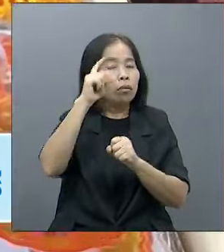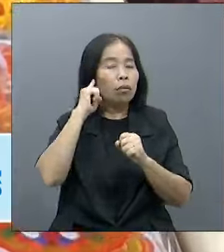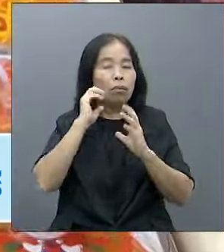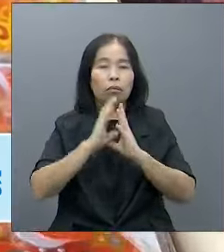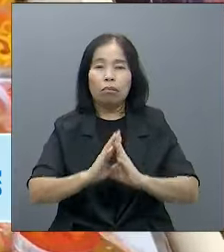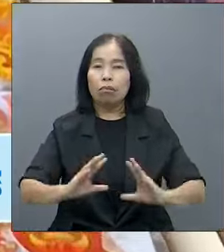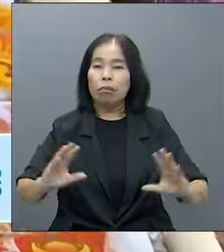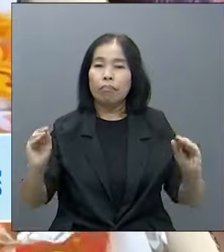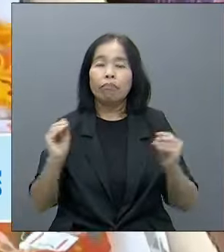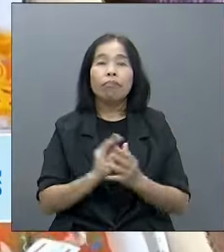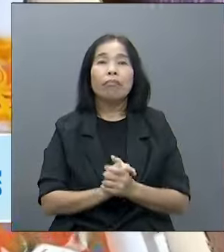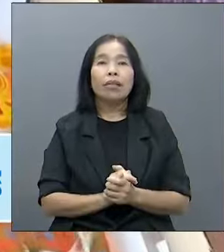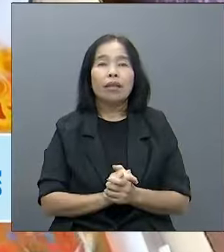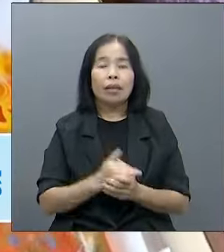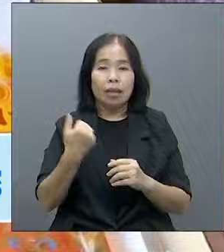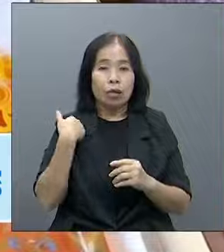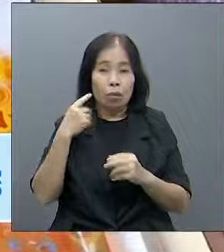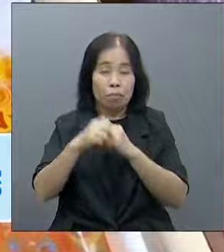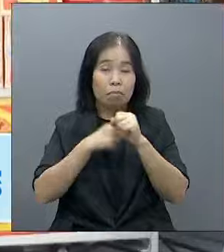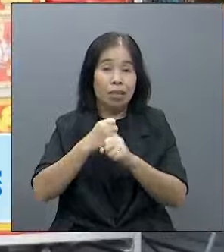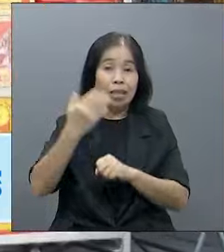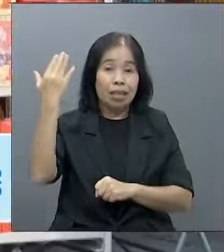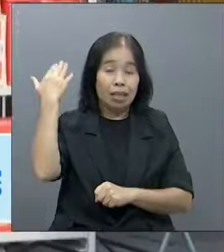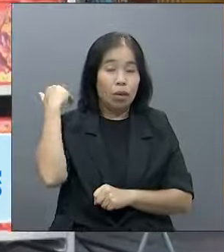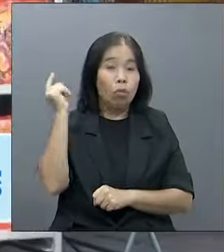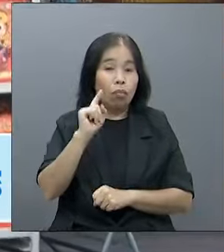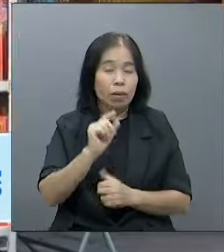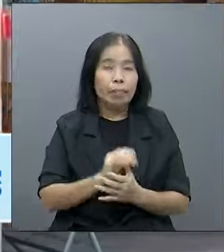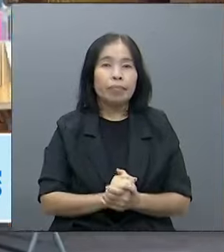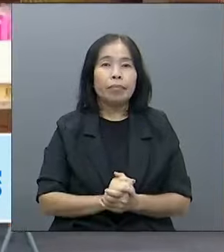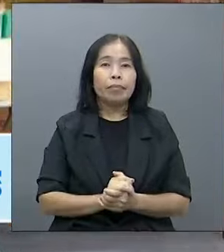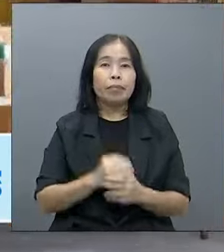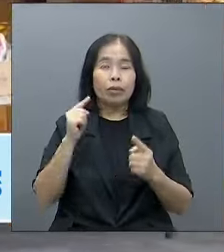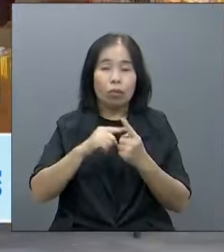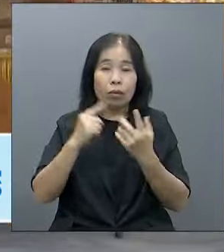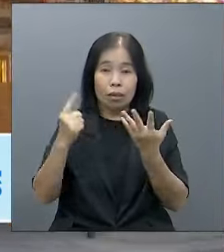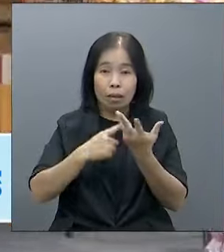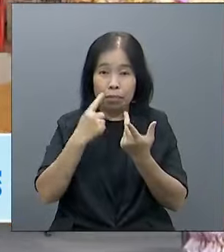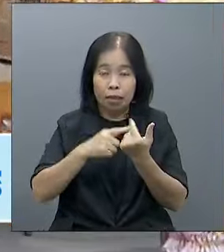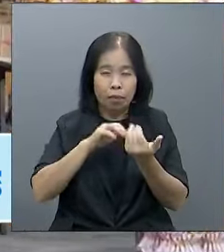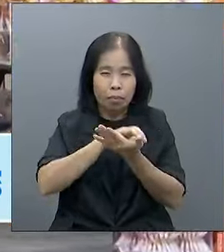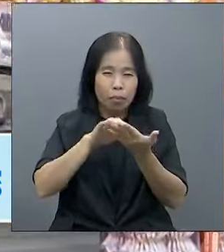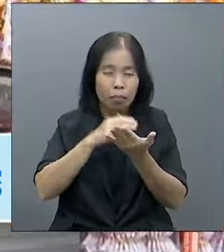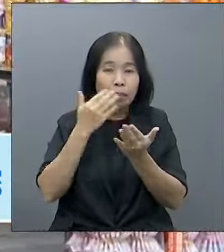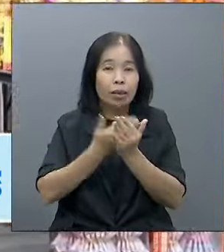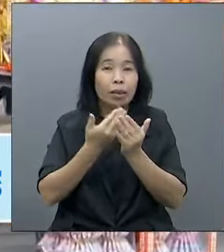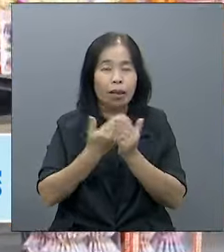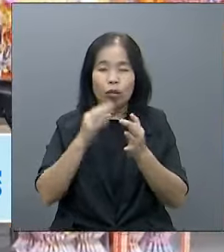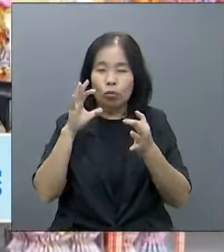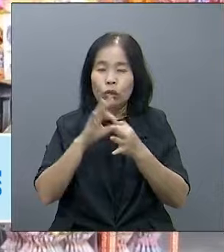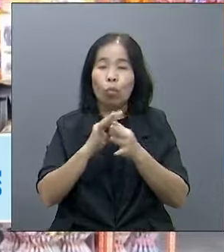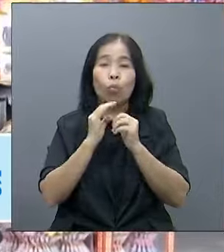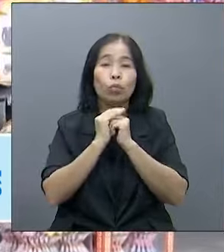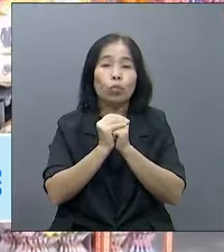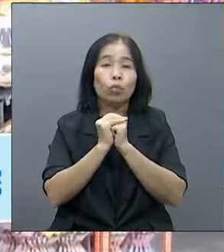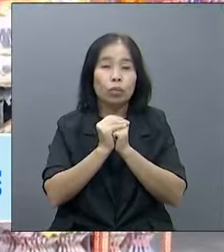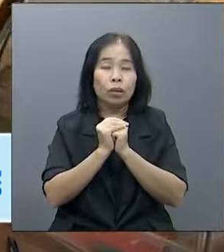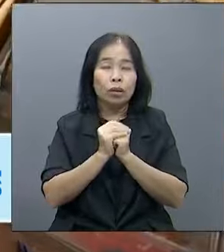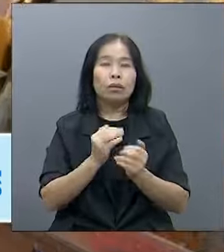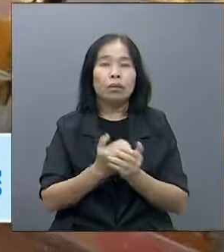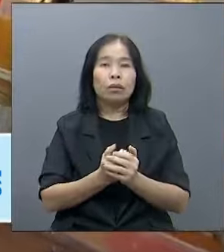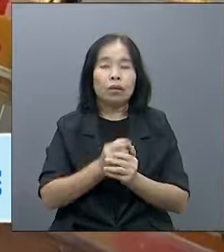ล้วคุณผู้ชมเดี๋ยวเราไปดูสถิติปีที่แล้วอย่างปีที่แล้วเนี่ยนะคะตัวเลขของเงินสะพัดในช่วงตรุษจีนโพออกม